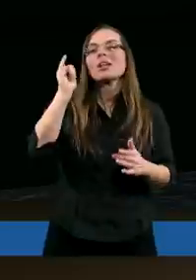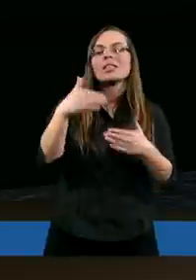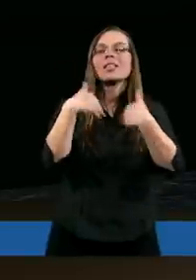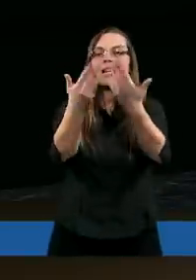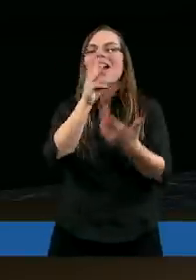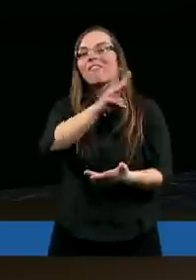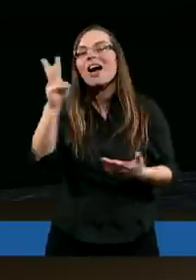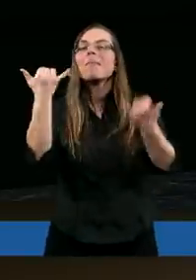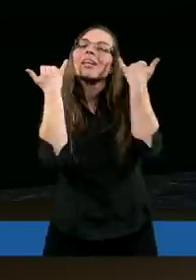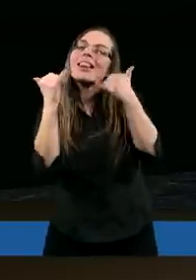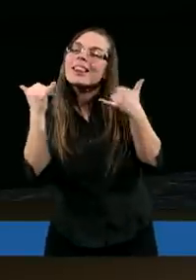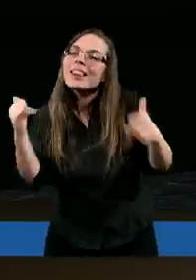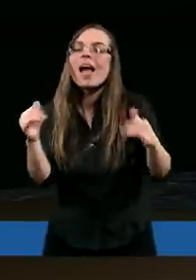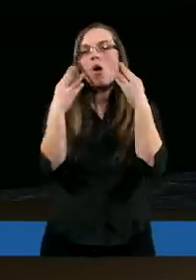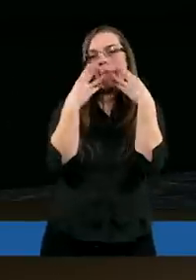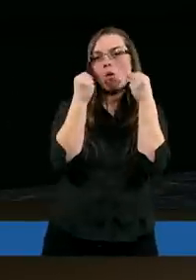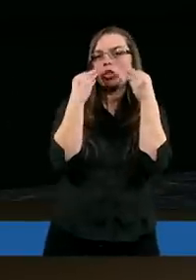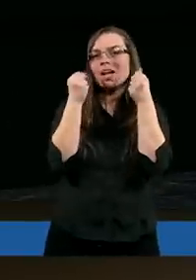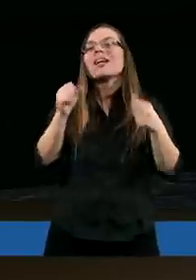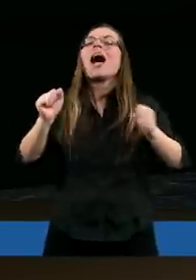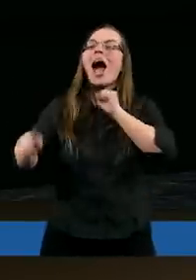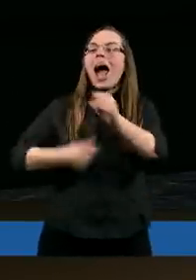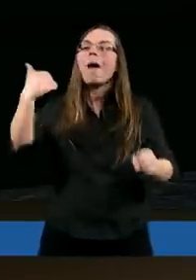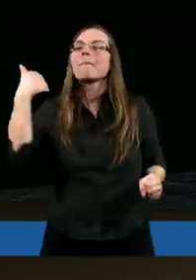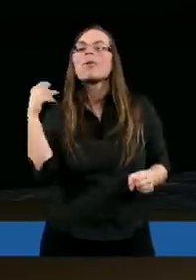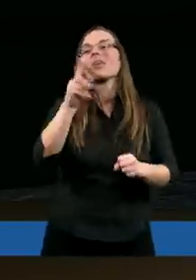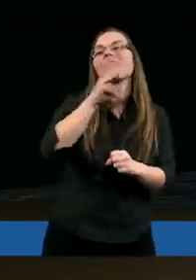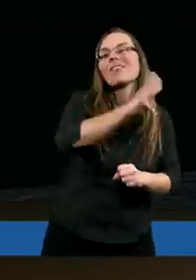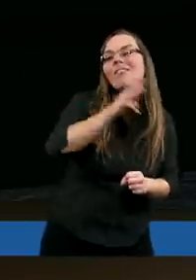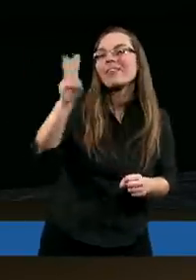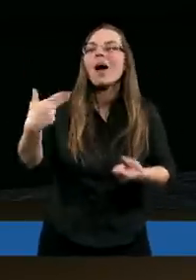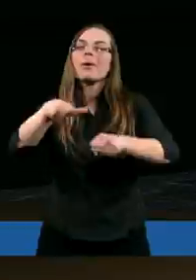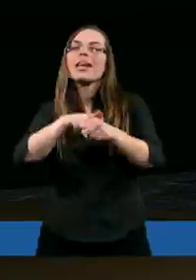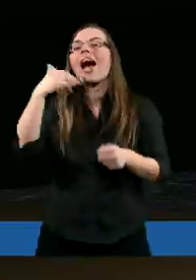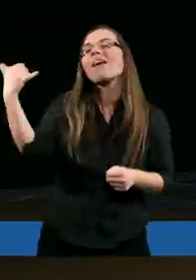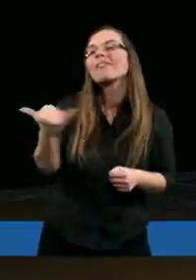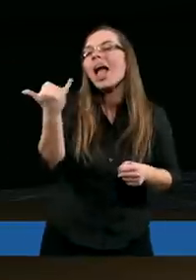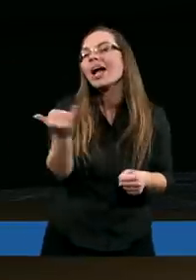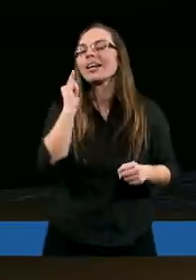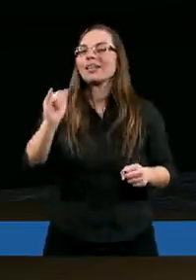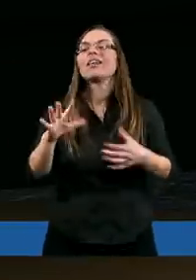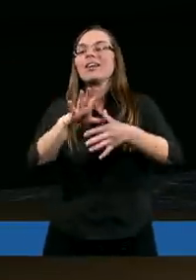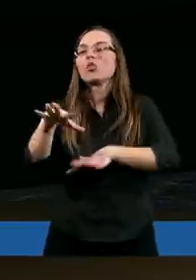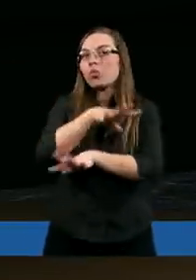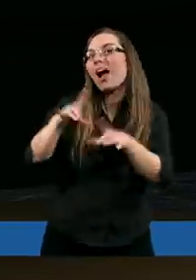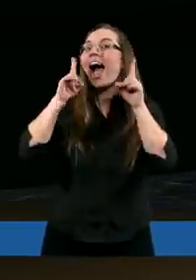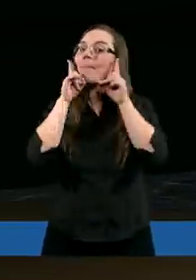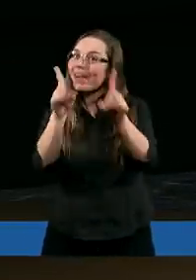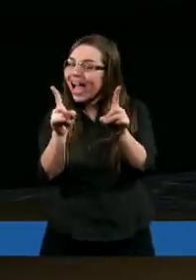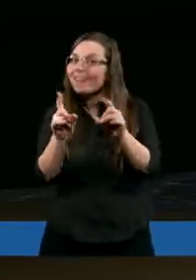wam innego Pocieszyciela, aby był z wami na wieki. Ducha